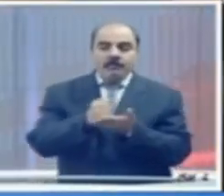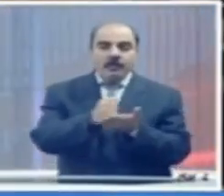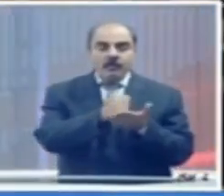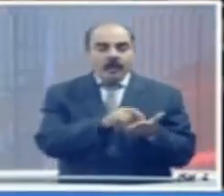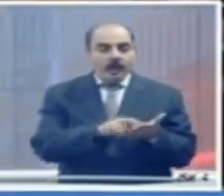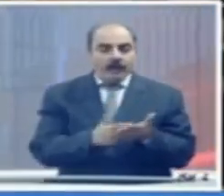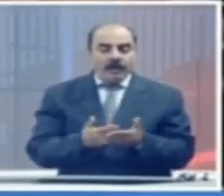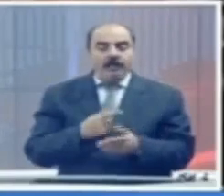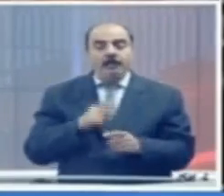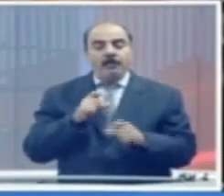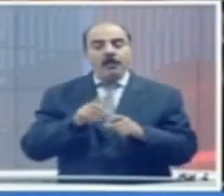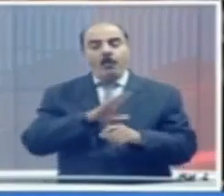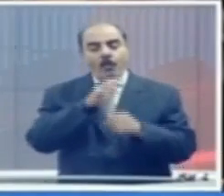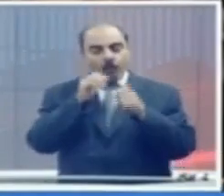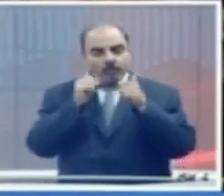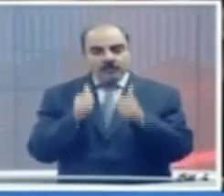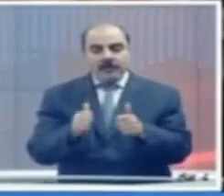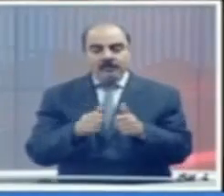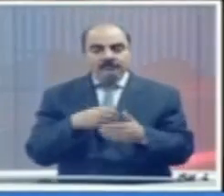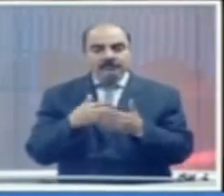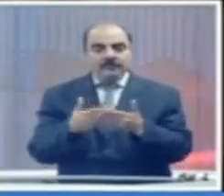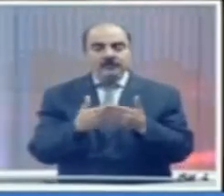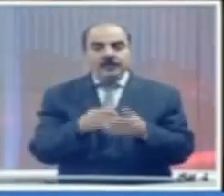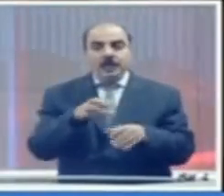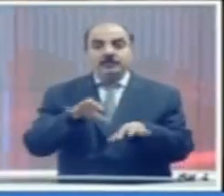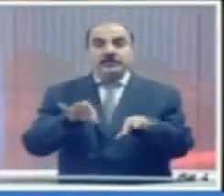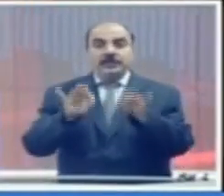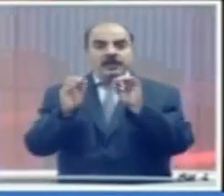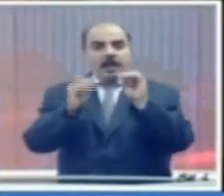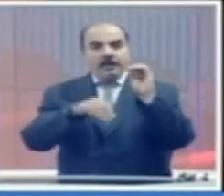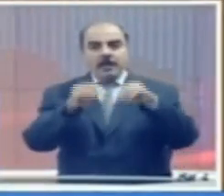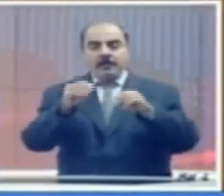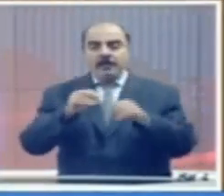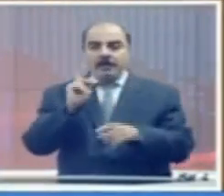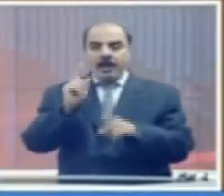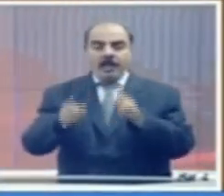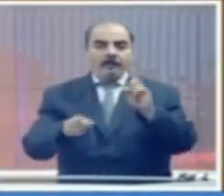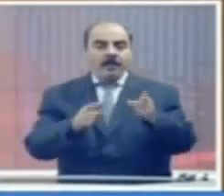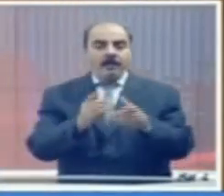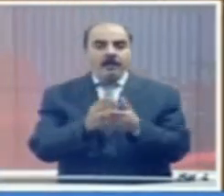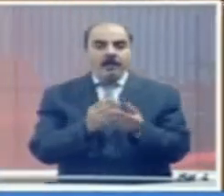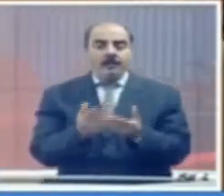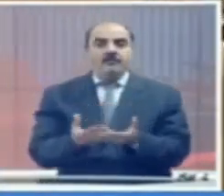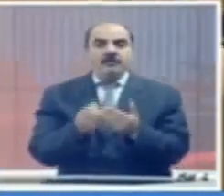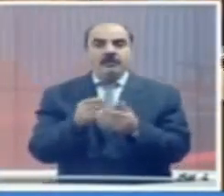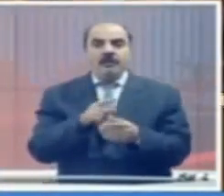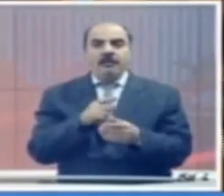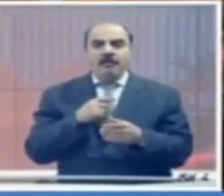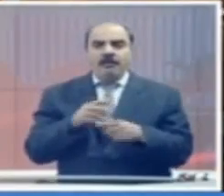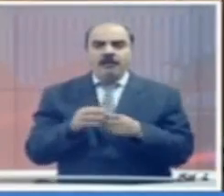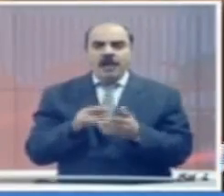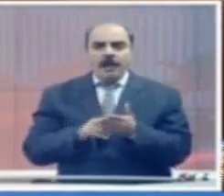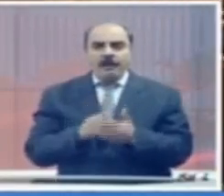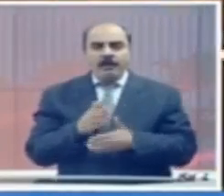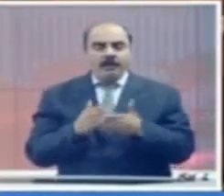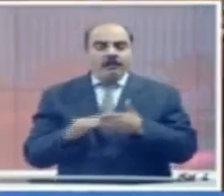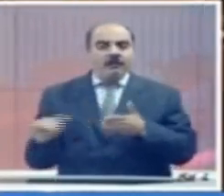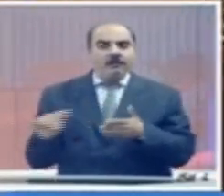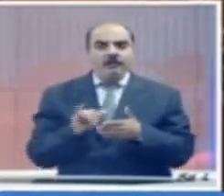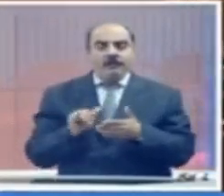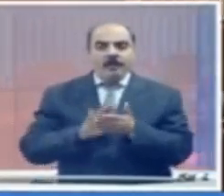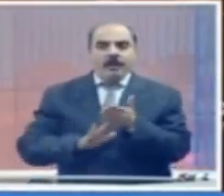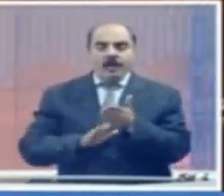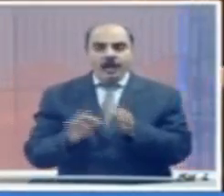وصلت إليه البنوك في التمويل العقاري بالمدن الجديدة والتي نفذتها الدولة للنهوض بالقطاع العقاري كانت أحد